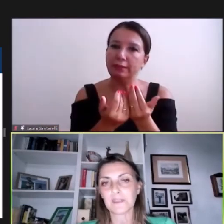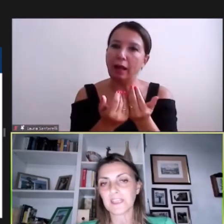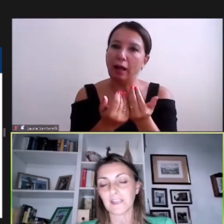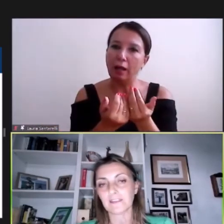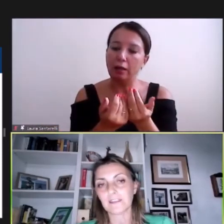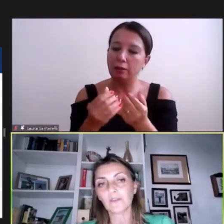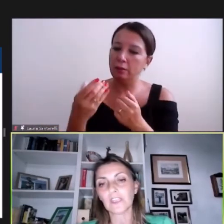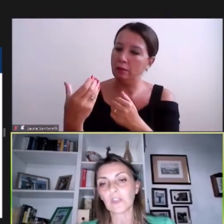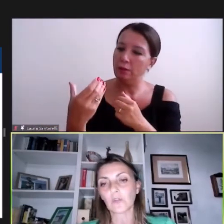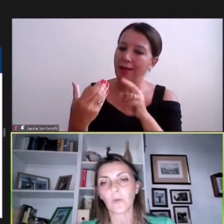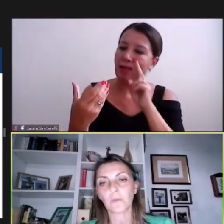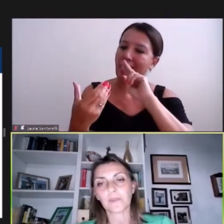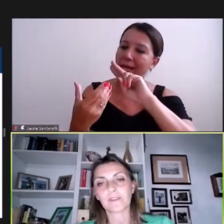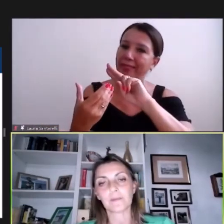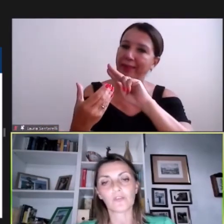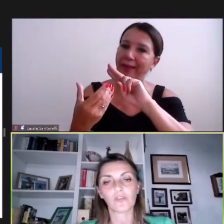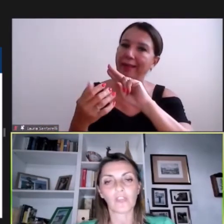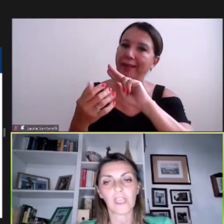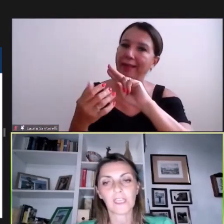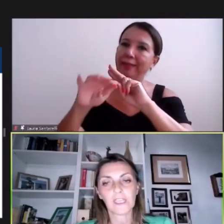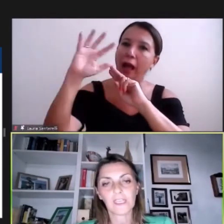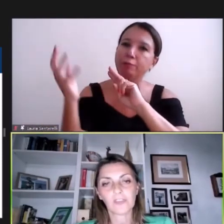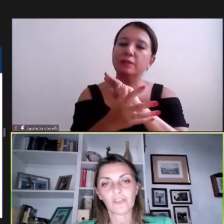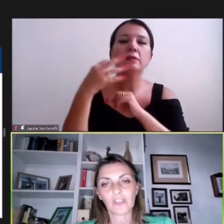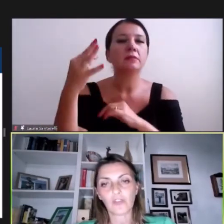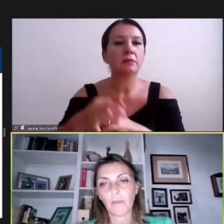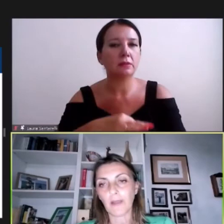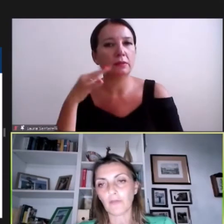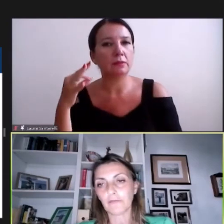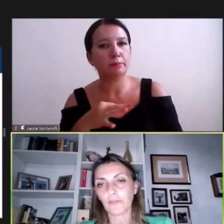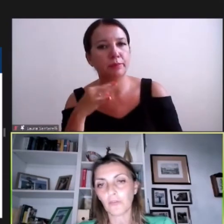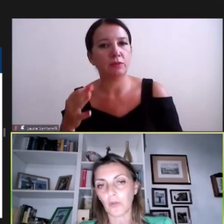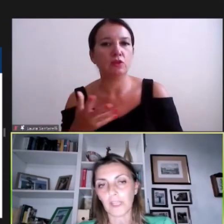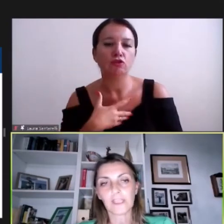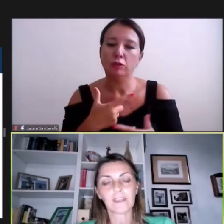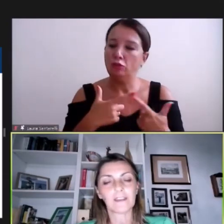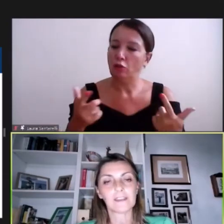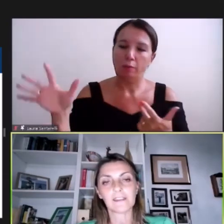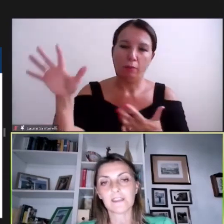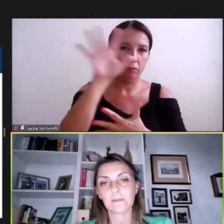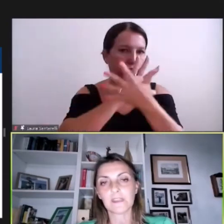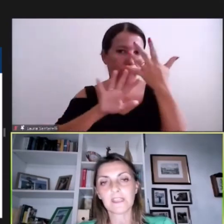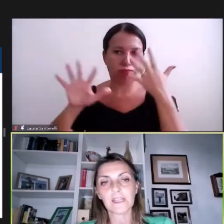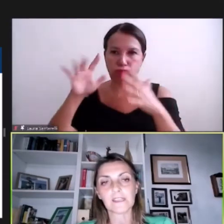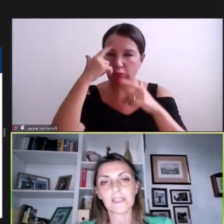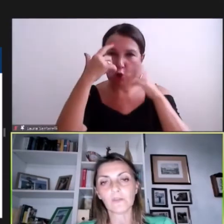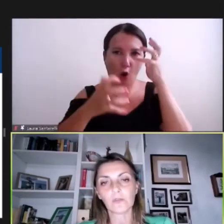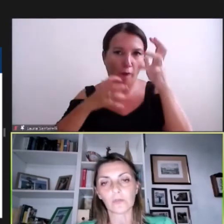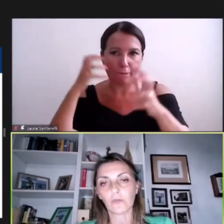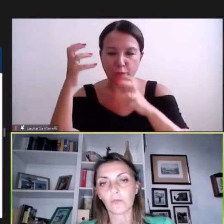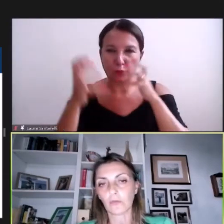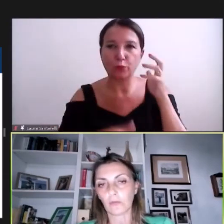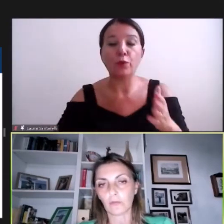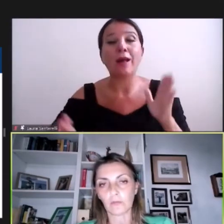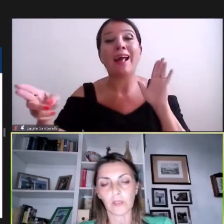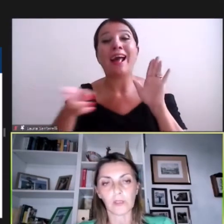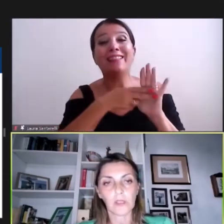etichette ambientali è stato detto spesso c'è troppa confusione. Le etichette ambientali intanto